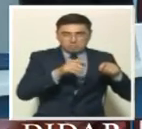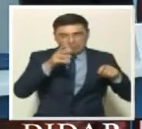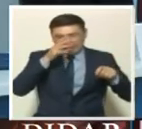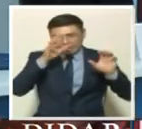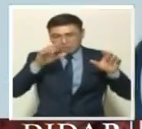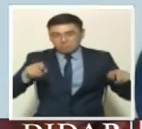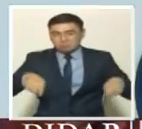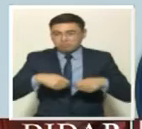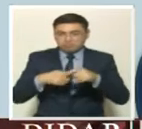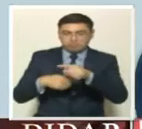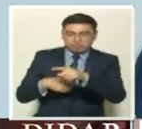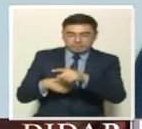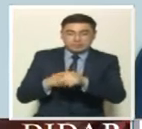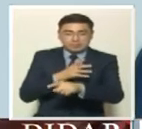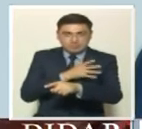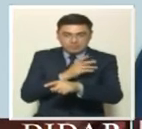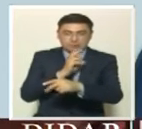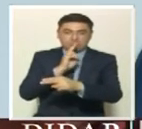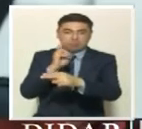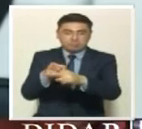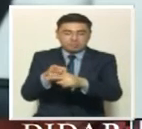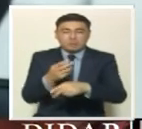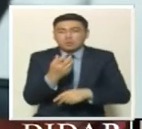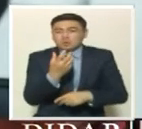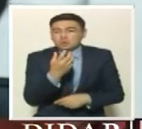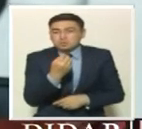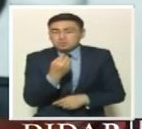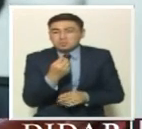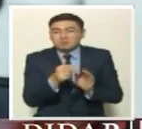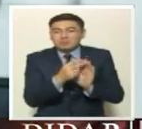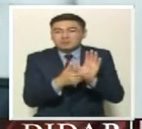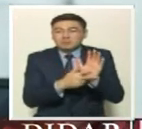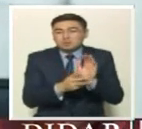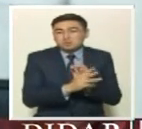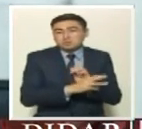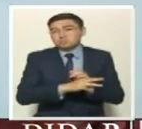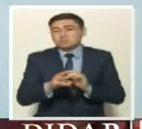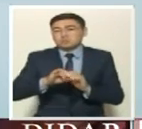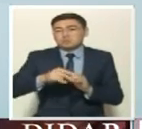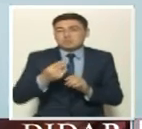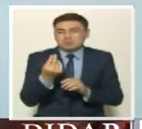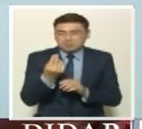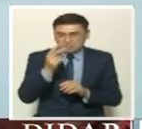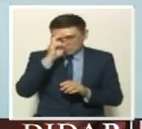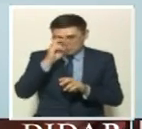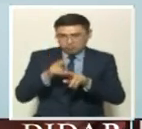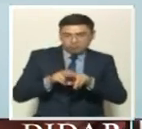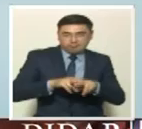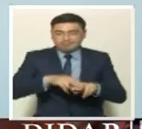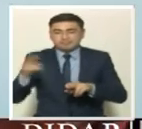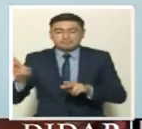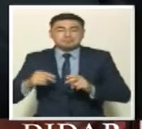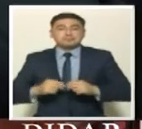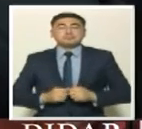незаконное предпринимательство принято решение о конфискации дохода около 18 миллионов тенге в пользу государства. В целом, по итогам